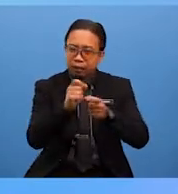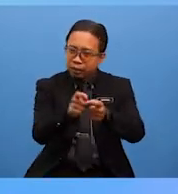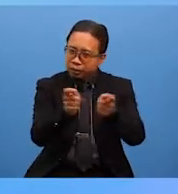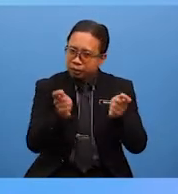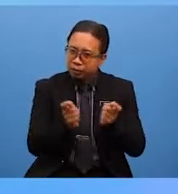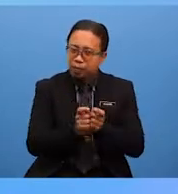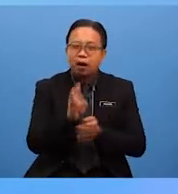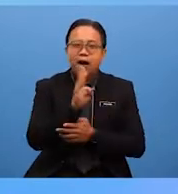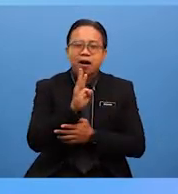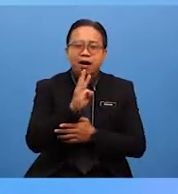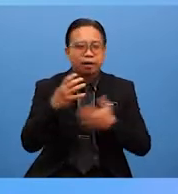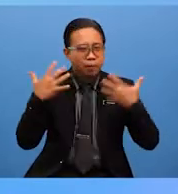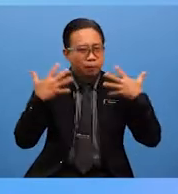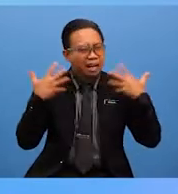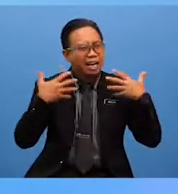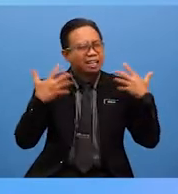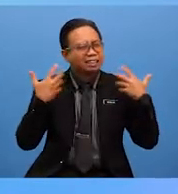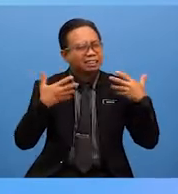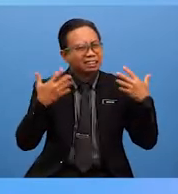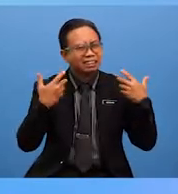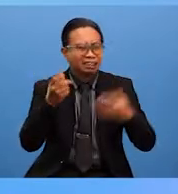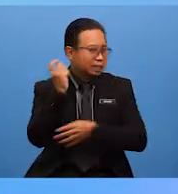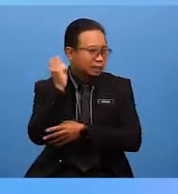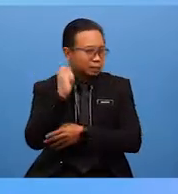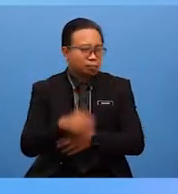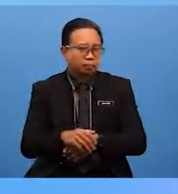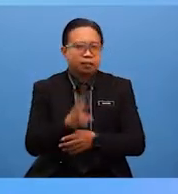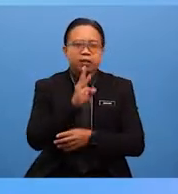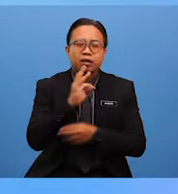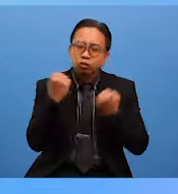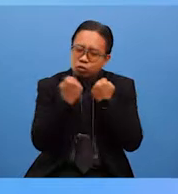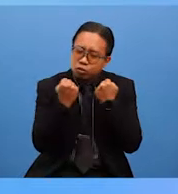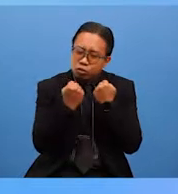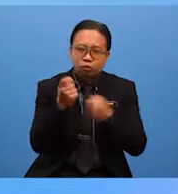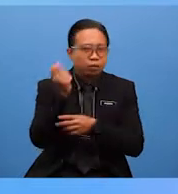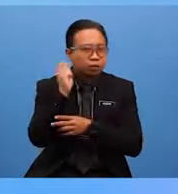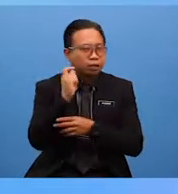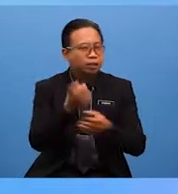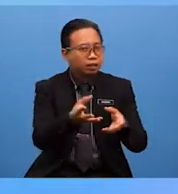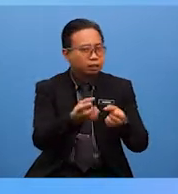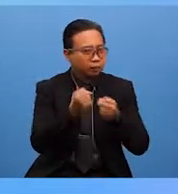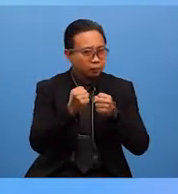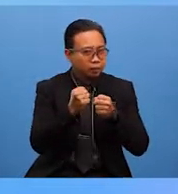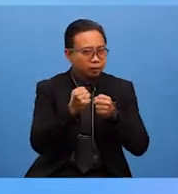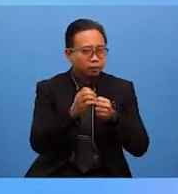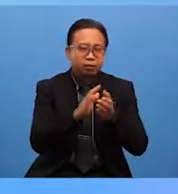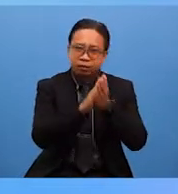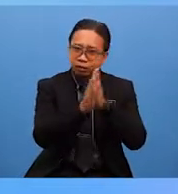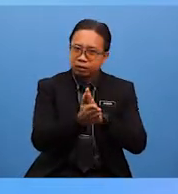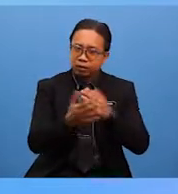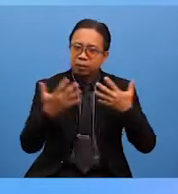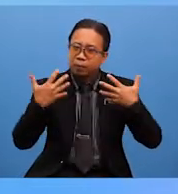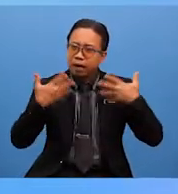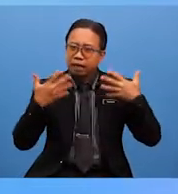tempat air yang panas tadi air sejuk ini kemudian menerima pula kabel menjadi panas